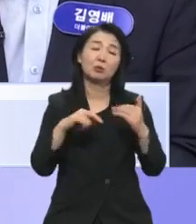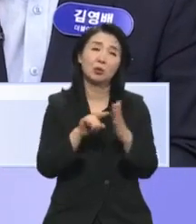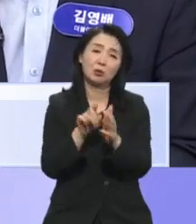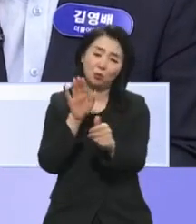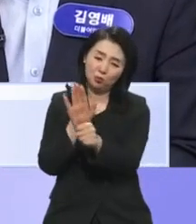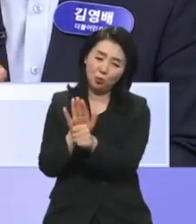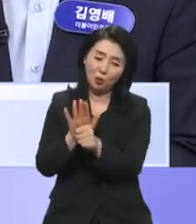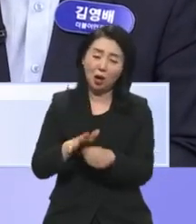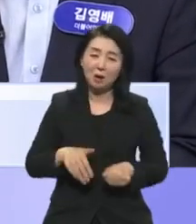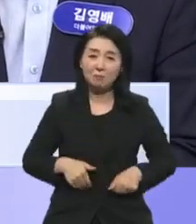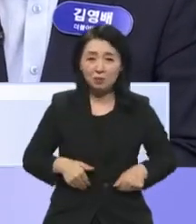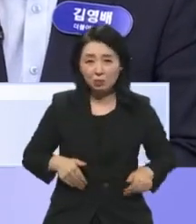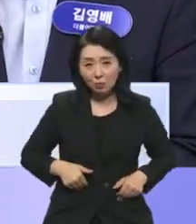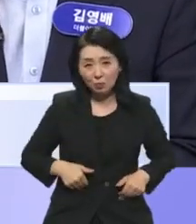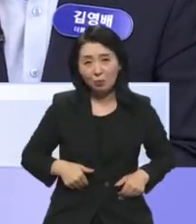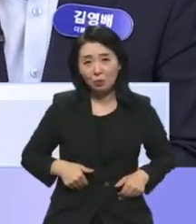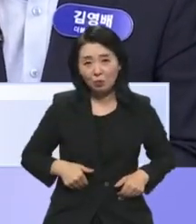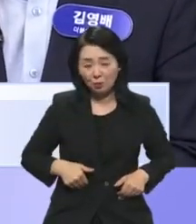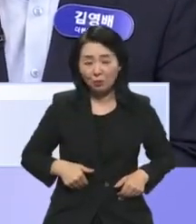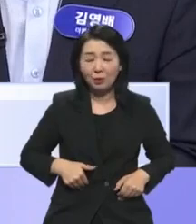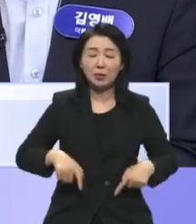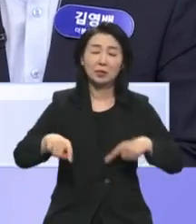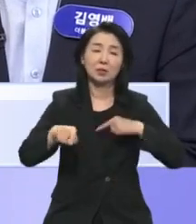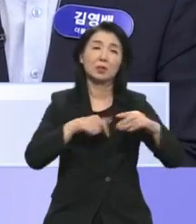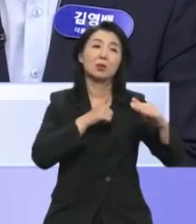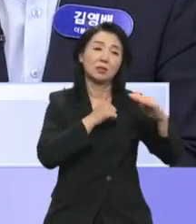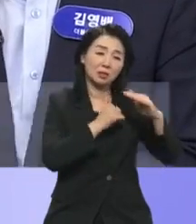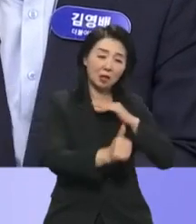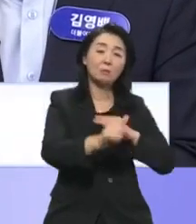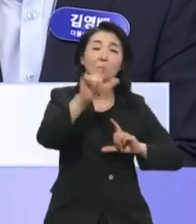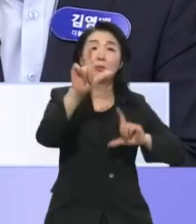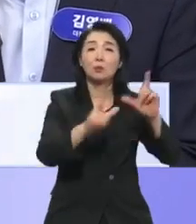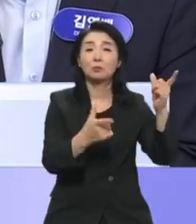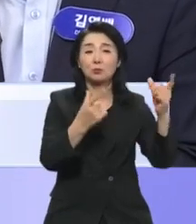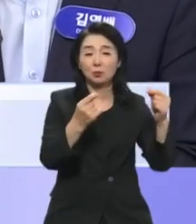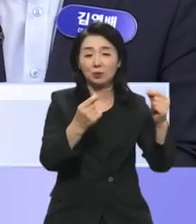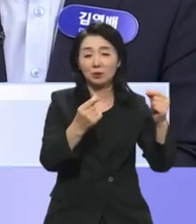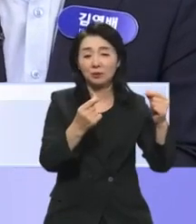건 돕고 합시다 이게 정치 그리고 지도자의 자세다 한다면